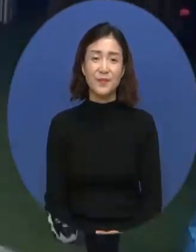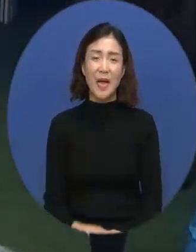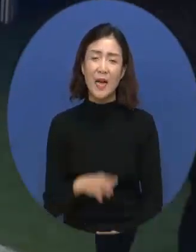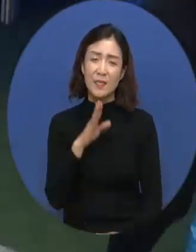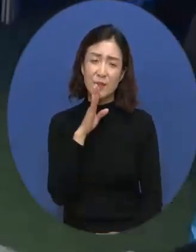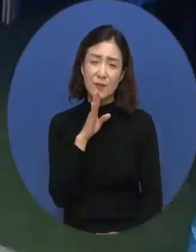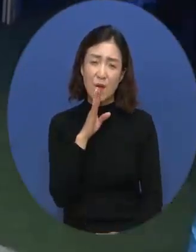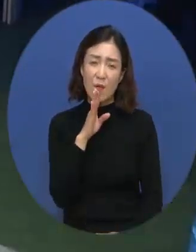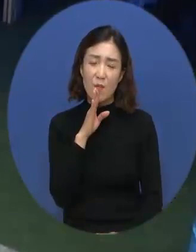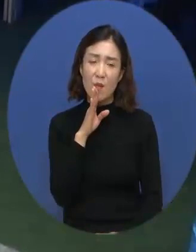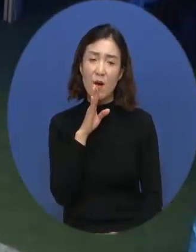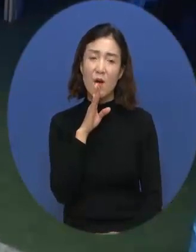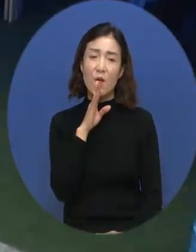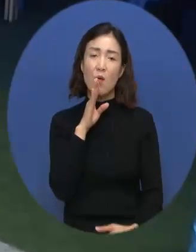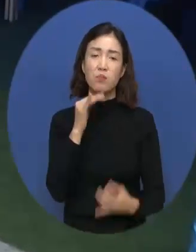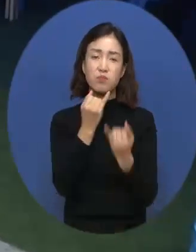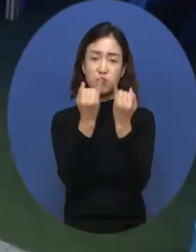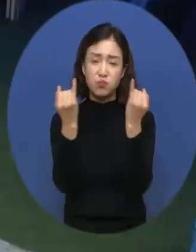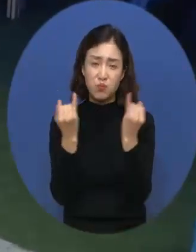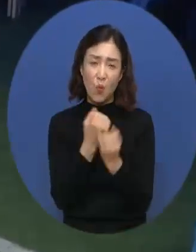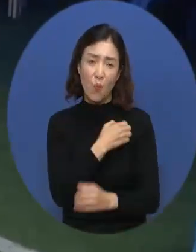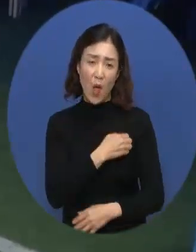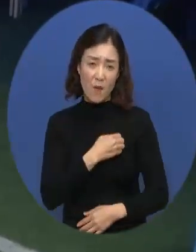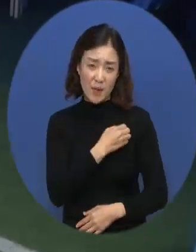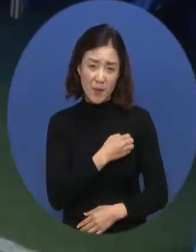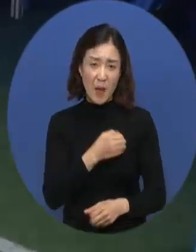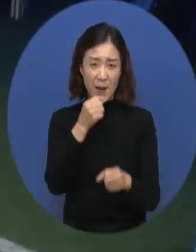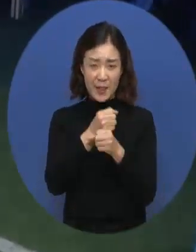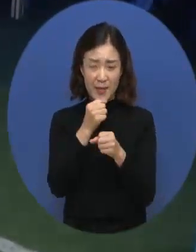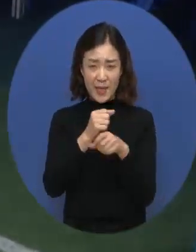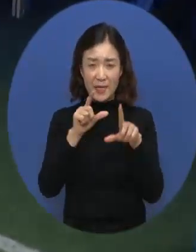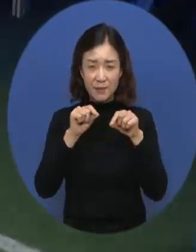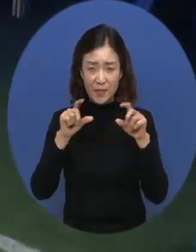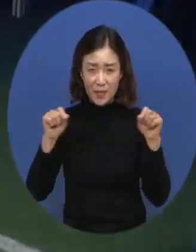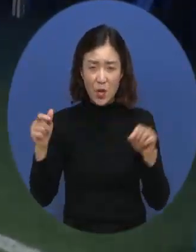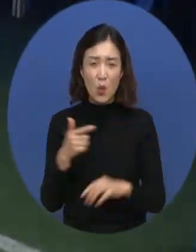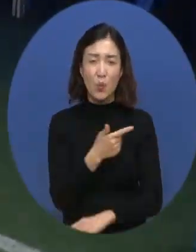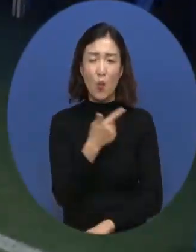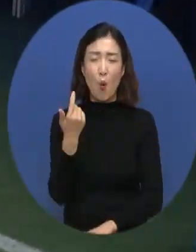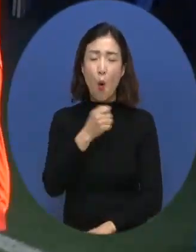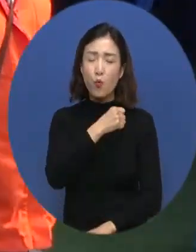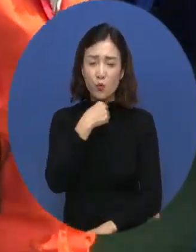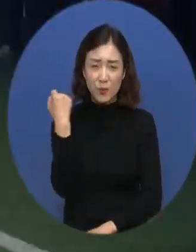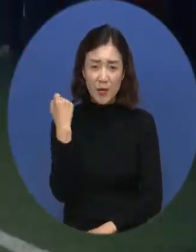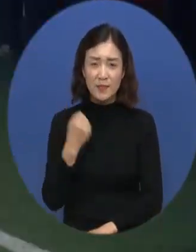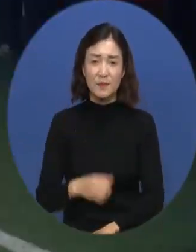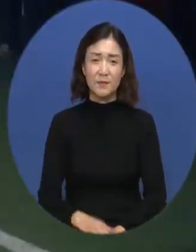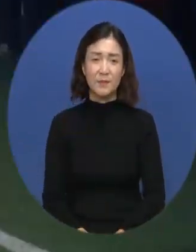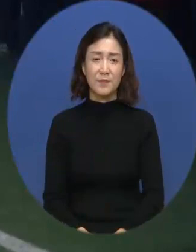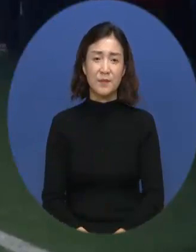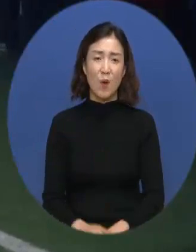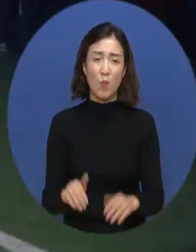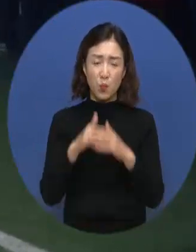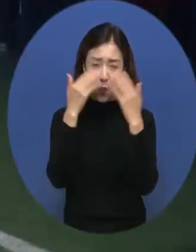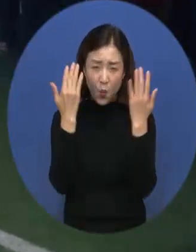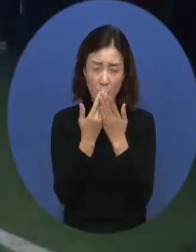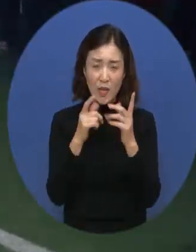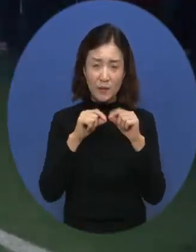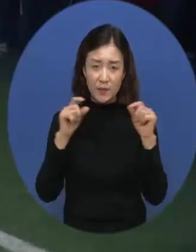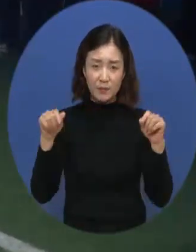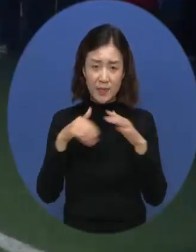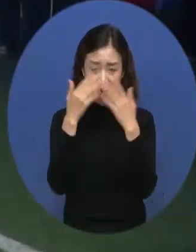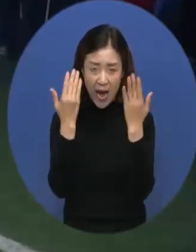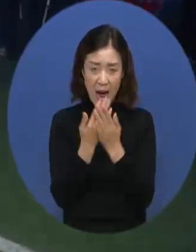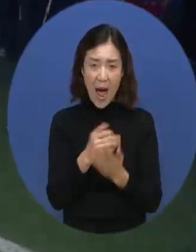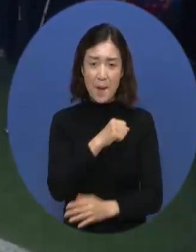정말로 우리 부녀 회원님들 여러분들께서 만드는 음식이 너무 맛있네요. 모든 음식이 다 맛있고